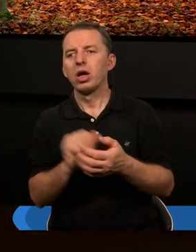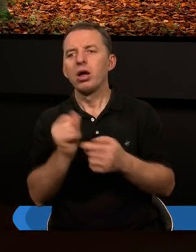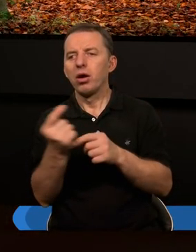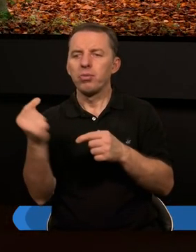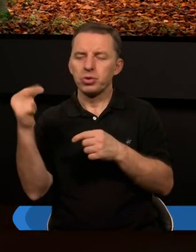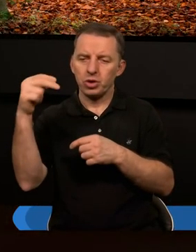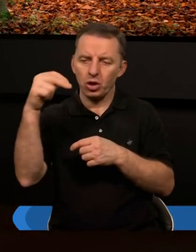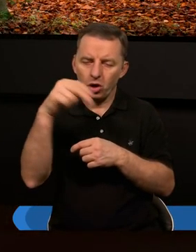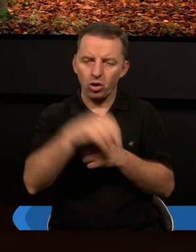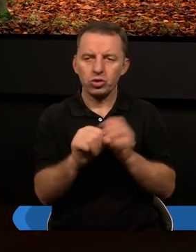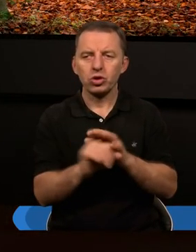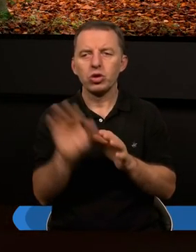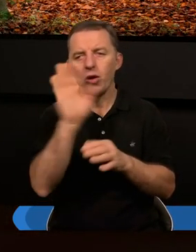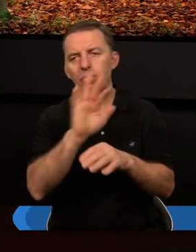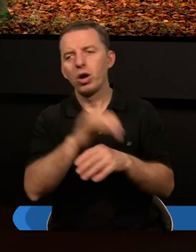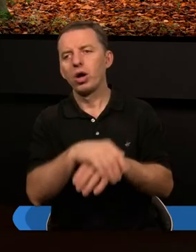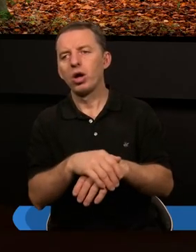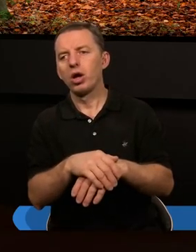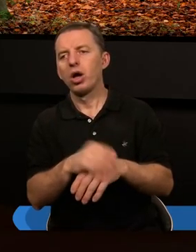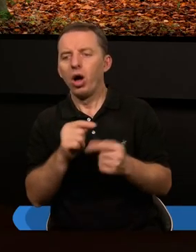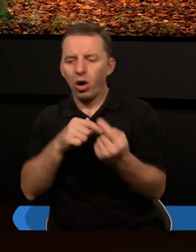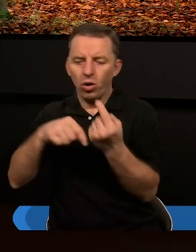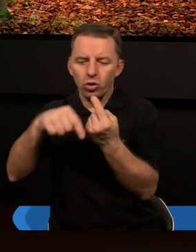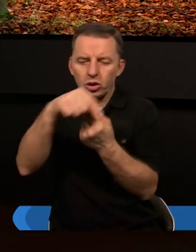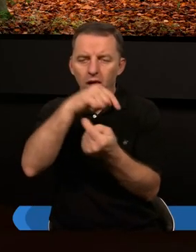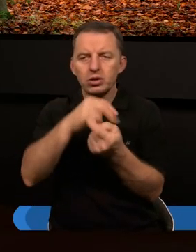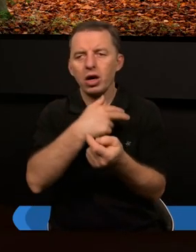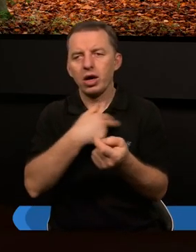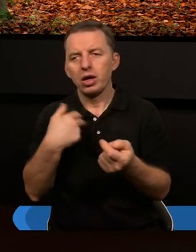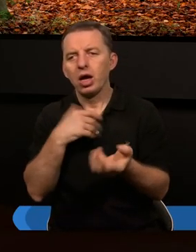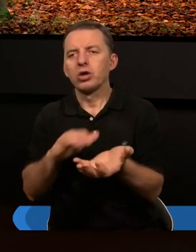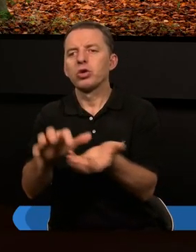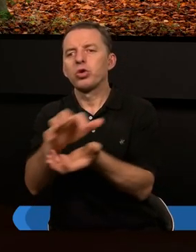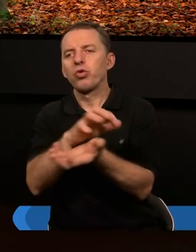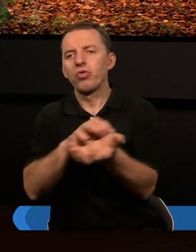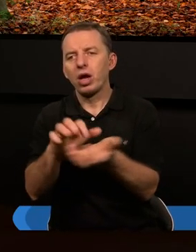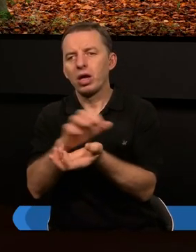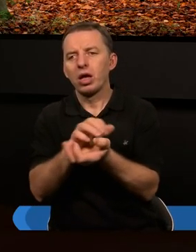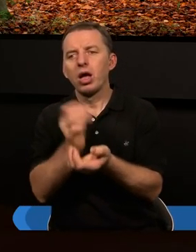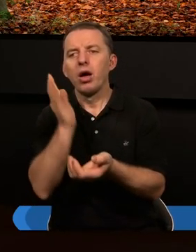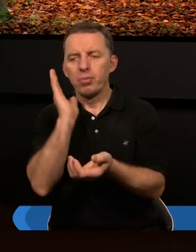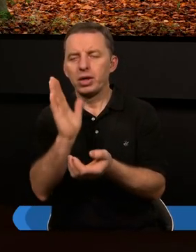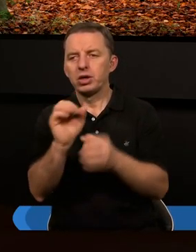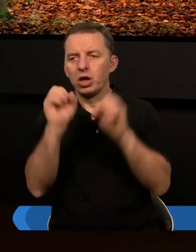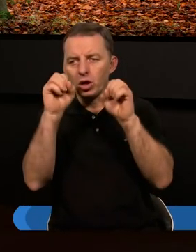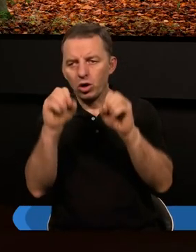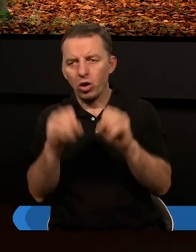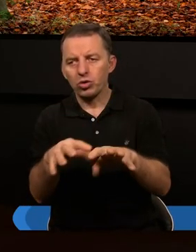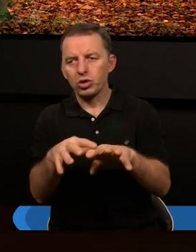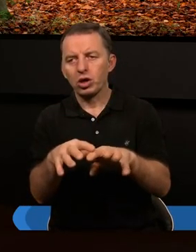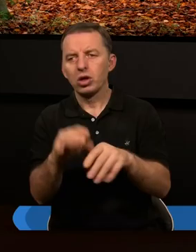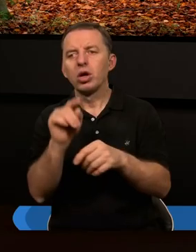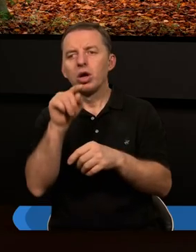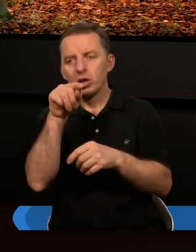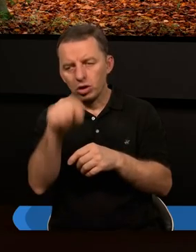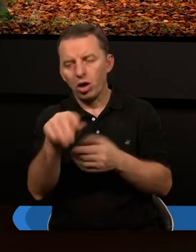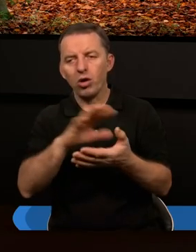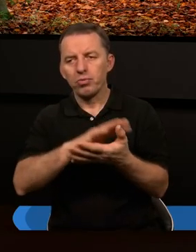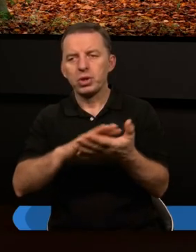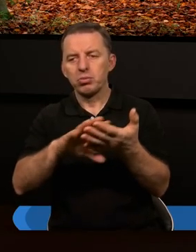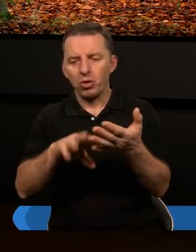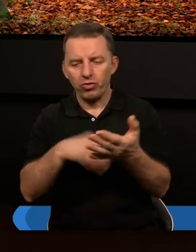jakby przychodzić do Boga, bo otacza nas świat. Ale będzie tylko gorzej. I to w